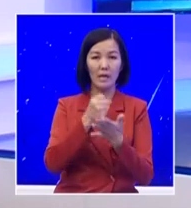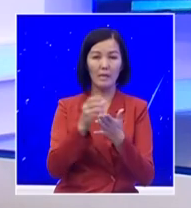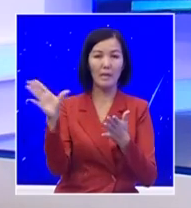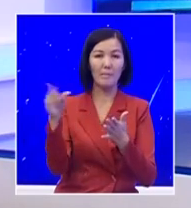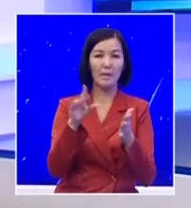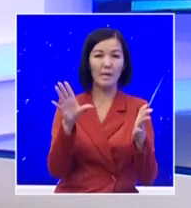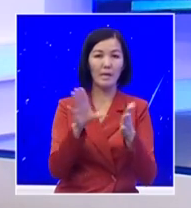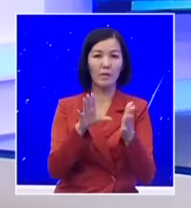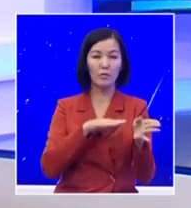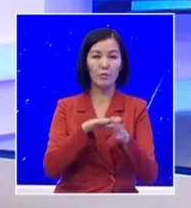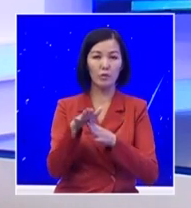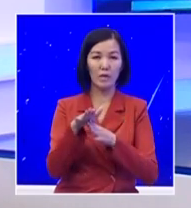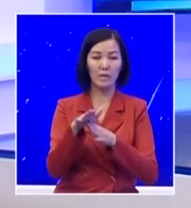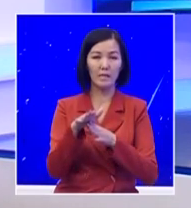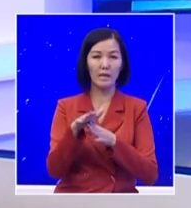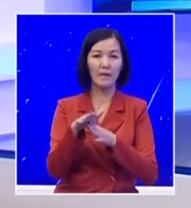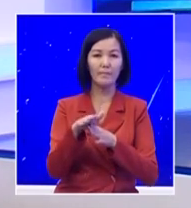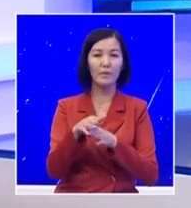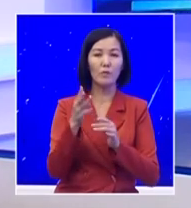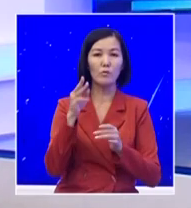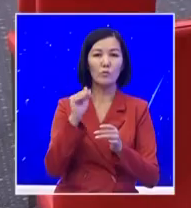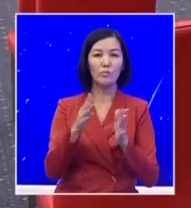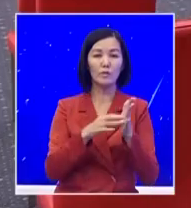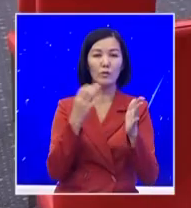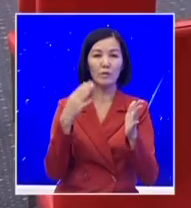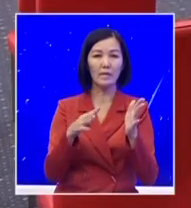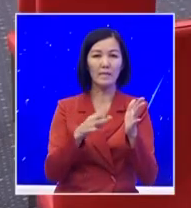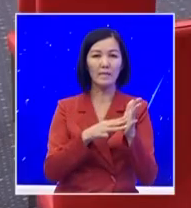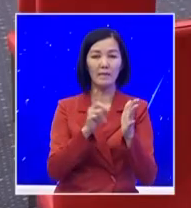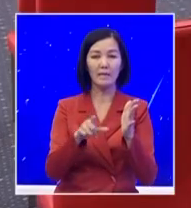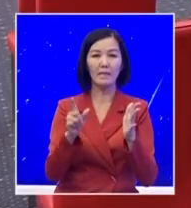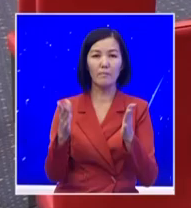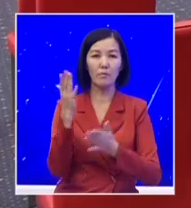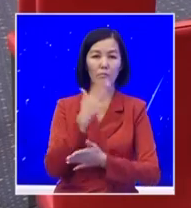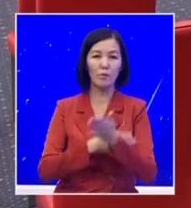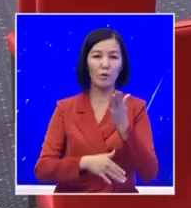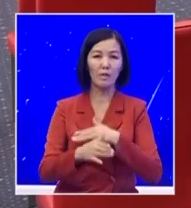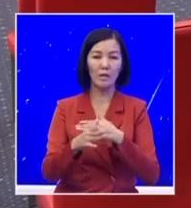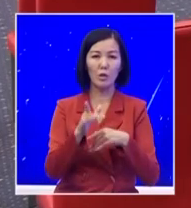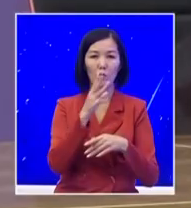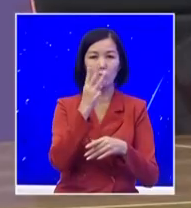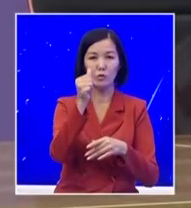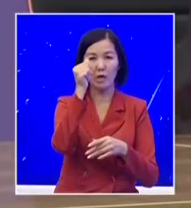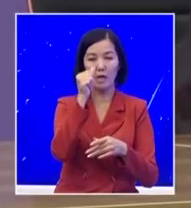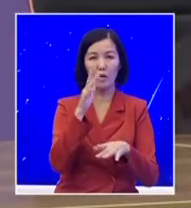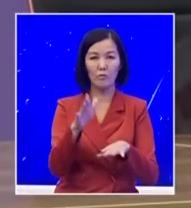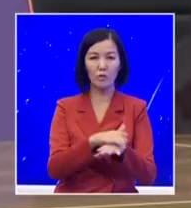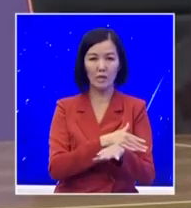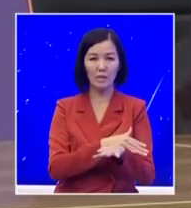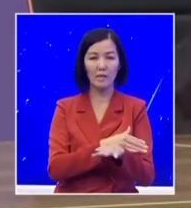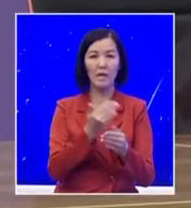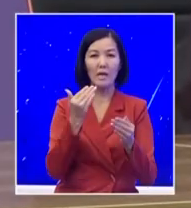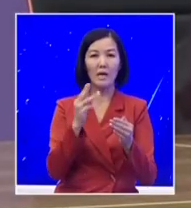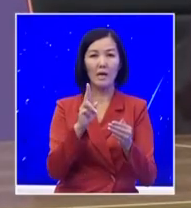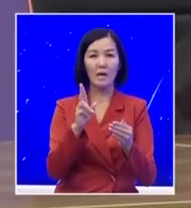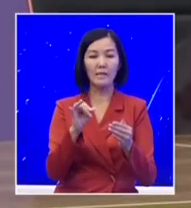Барлығы электронды түрде жүзеге асырылған. Сонымен қоса 3848 азаматтың мүгедектік мерзімі 3 айға ұзартылды, яғни қазанға